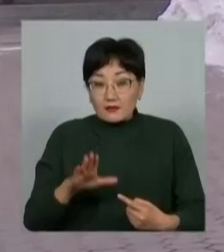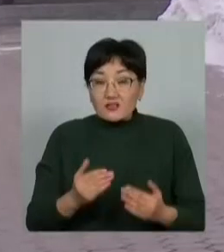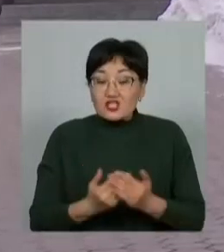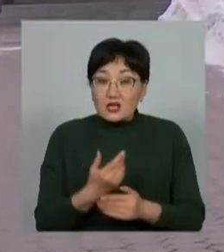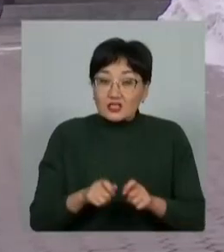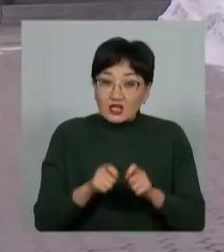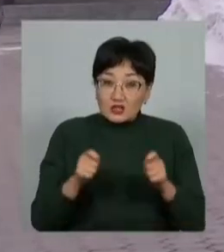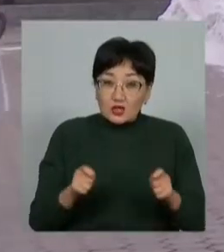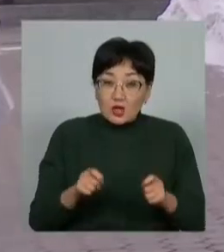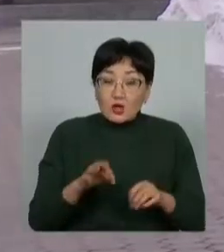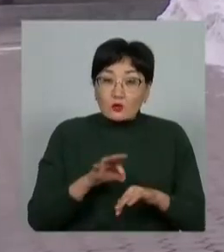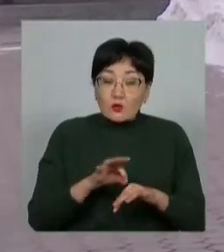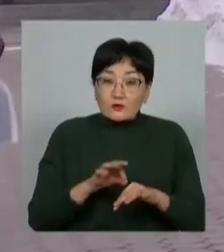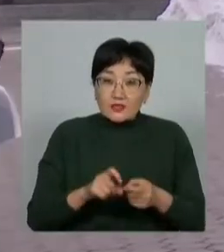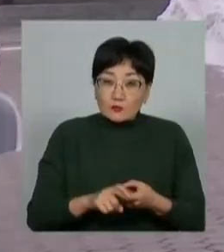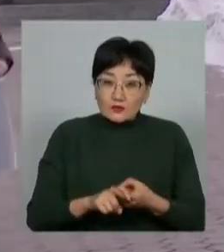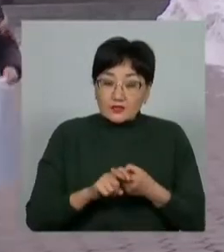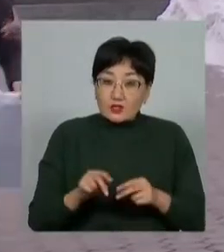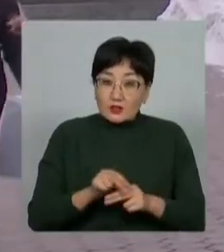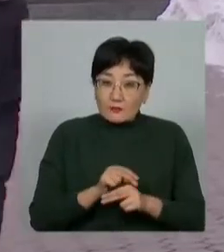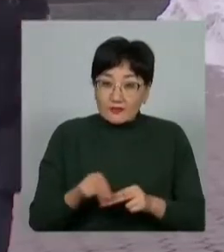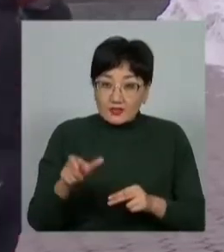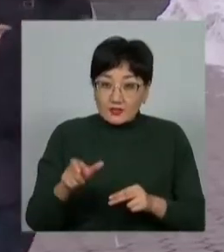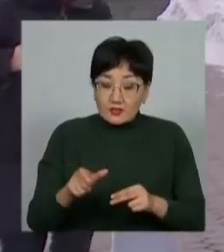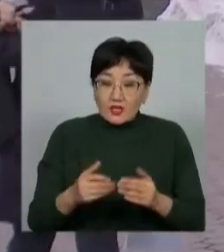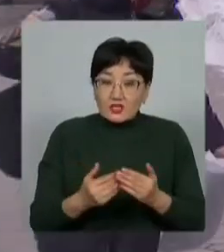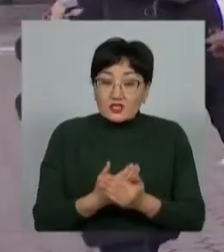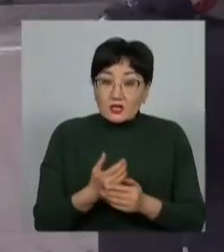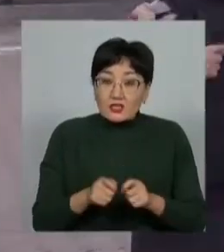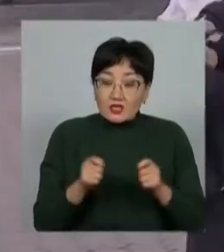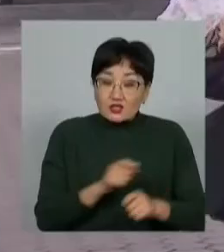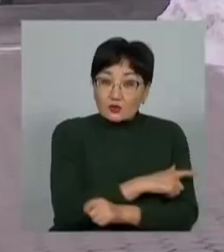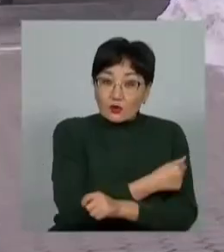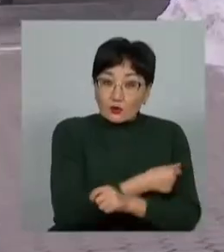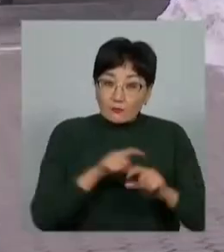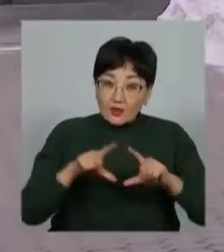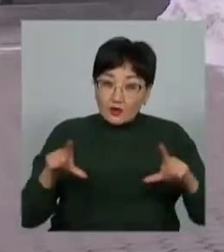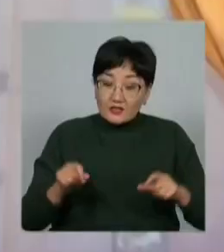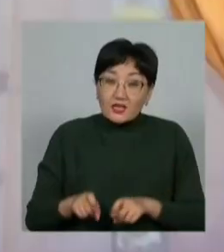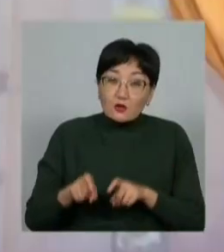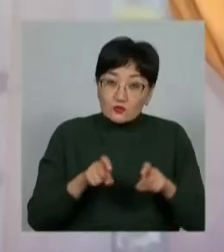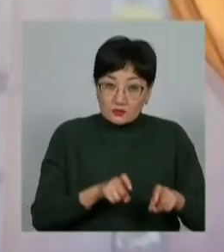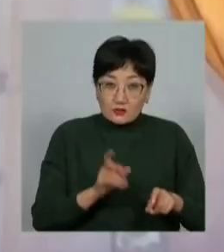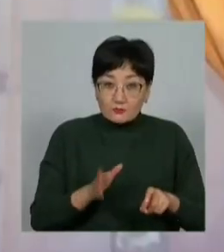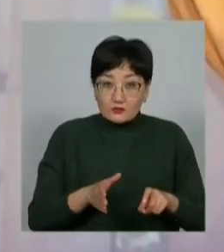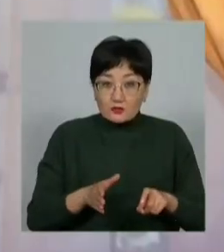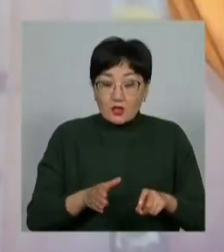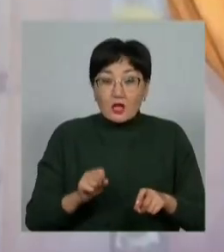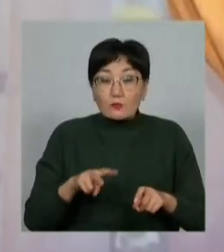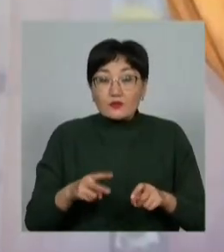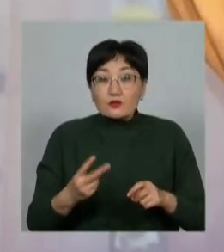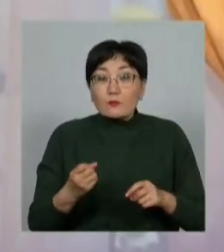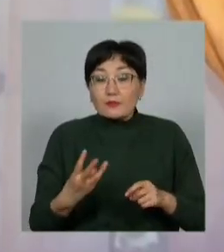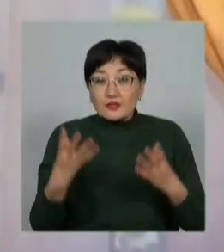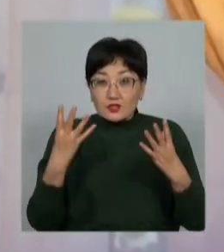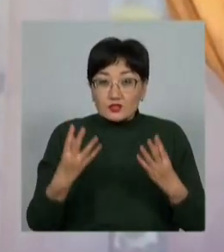ашылған COVID пациенттерді емдейтін жаңадан ашылған ауруханаға модульдік ауыстырамыз. Ал осыдан